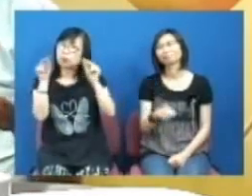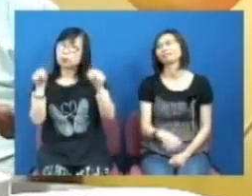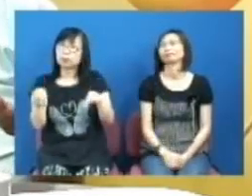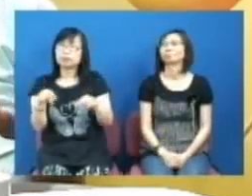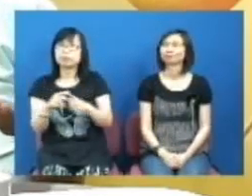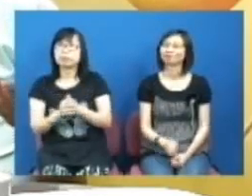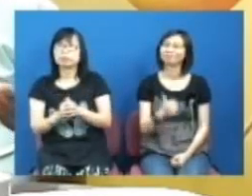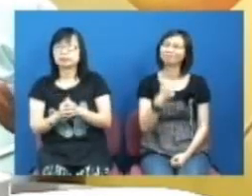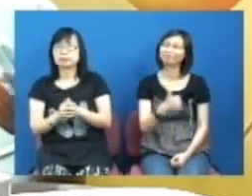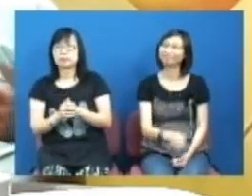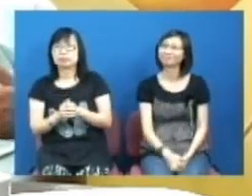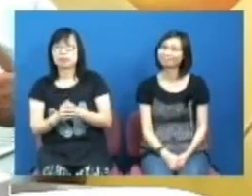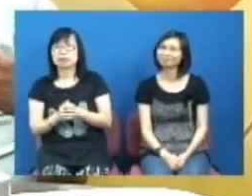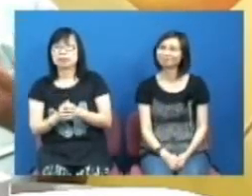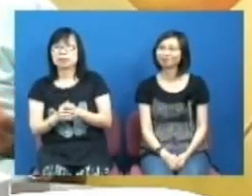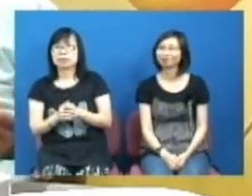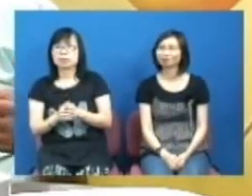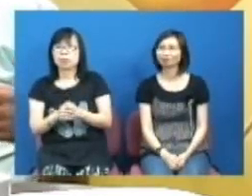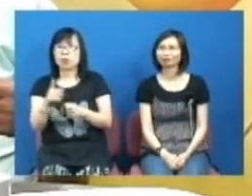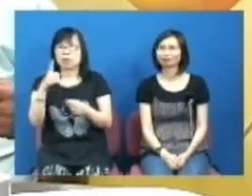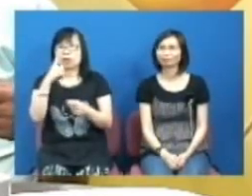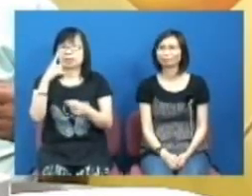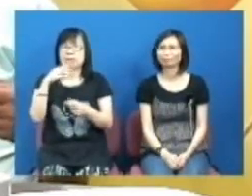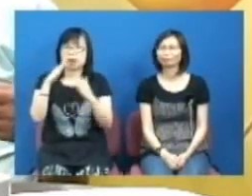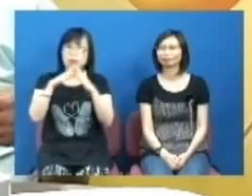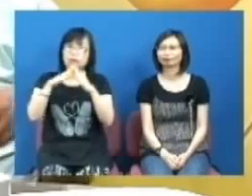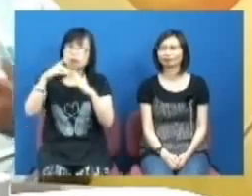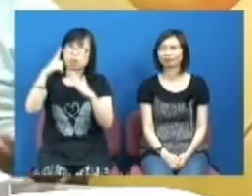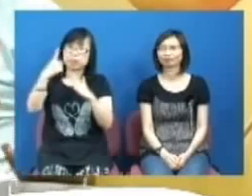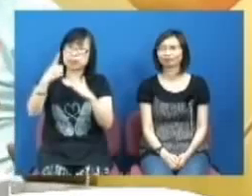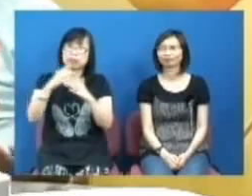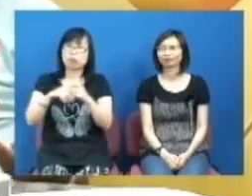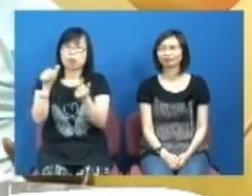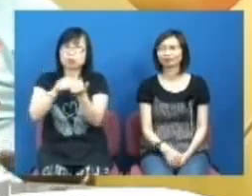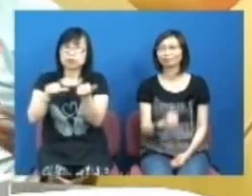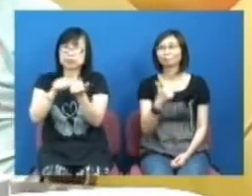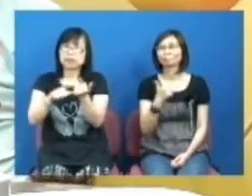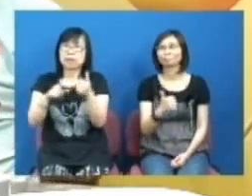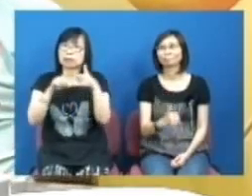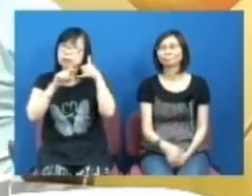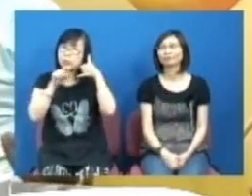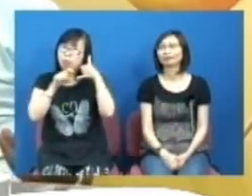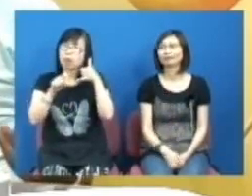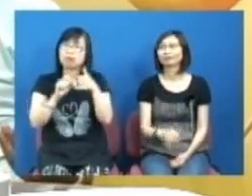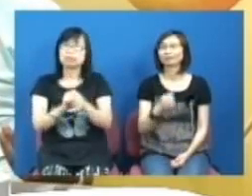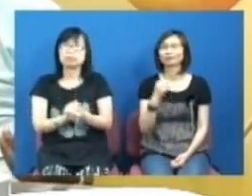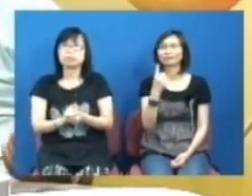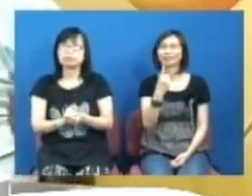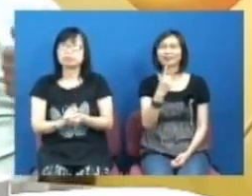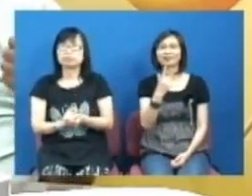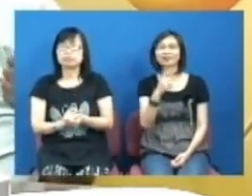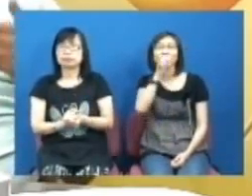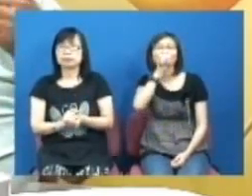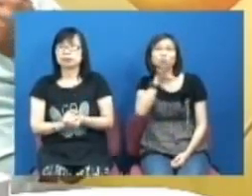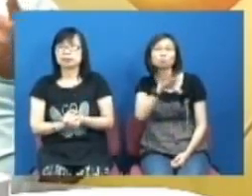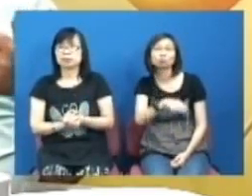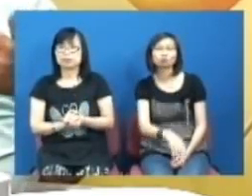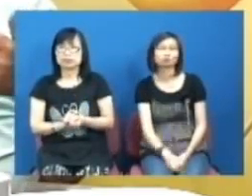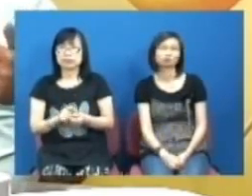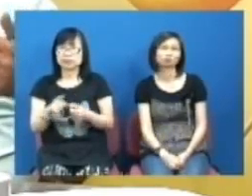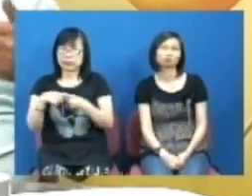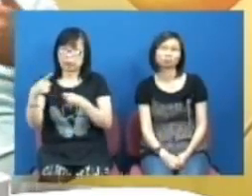啦嚇，即係係一家之主啊，或者係好依賴固網電話嚟通訊嘅人。 第一個係答啊嘛，問卷 係 咯。 係啦，咁呢